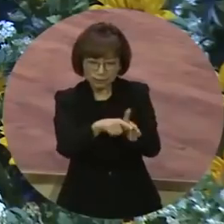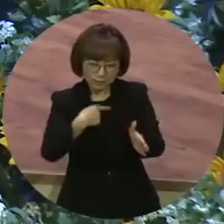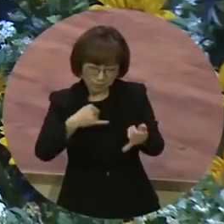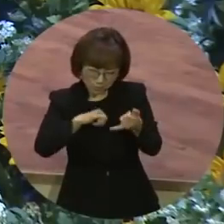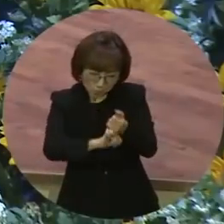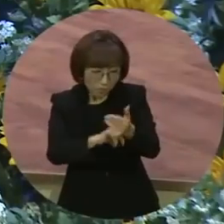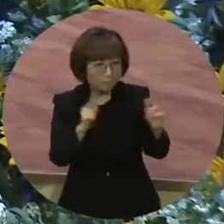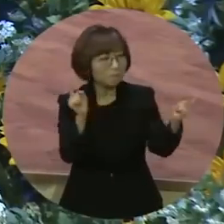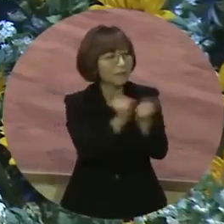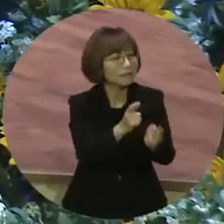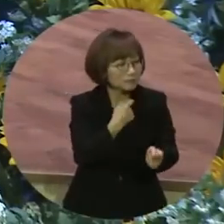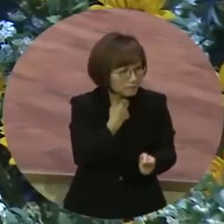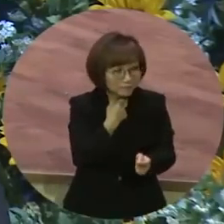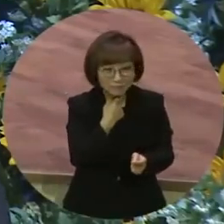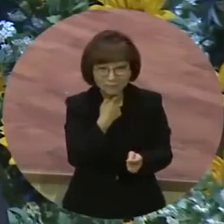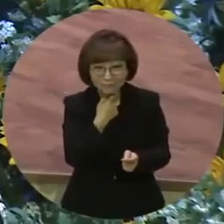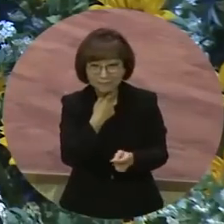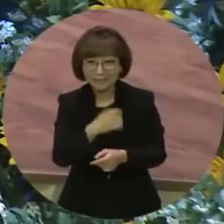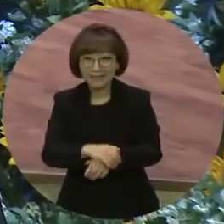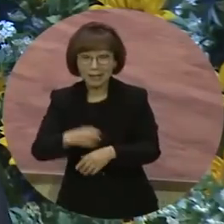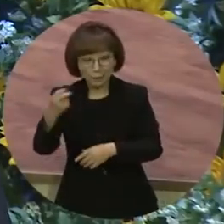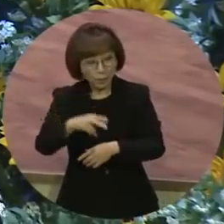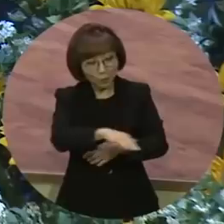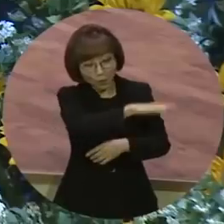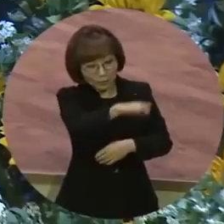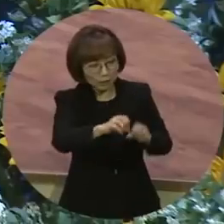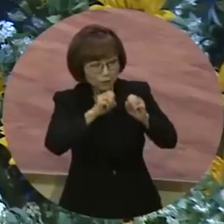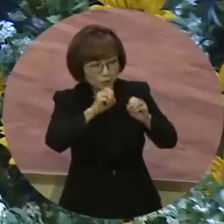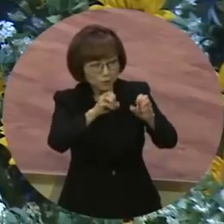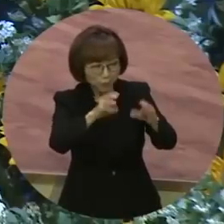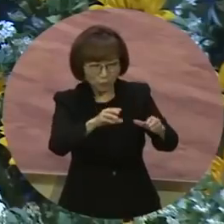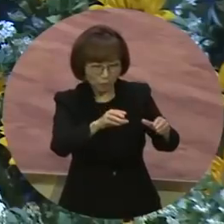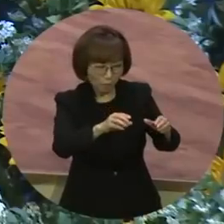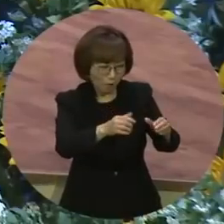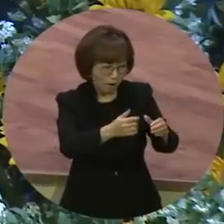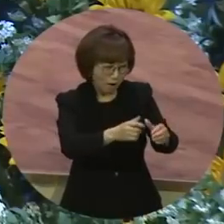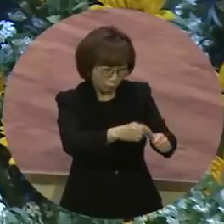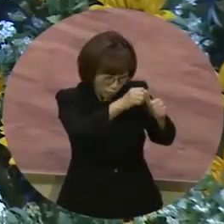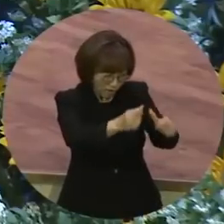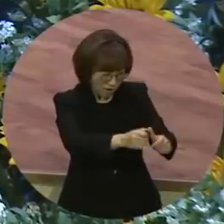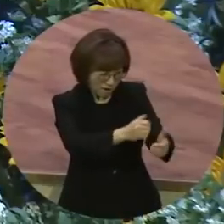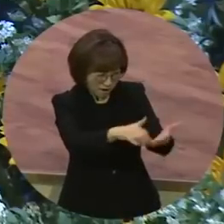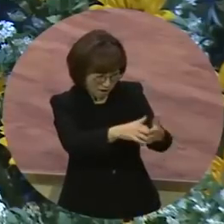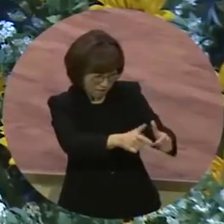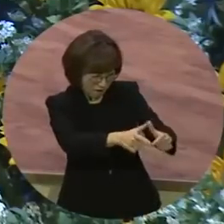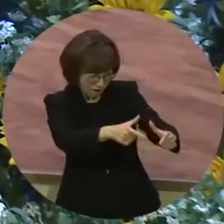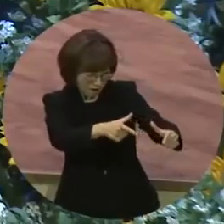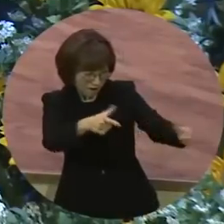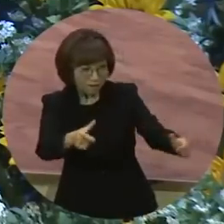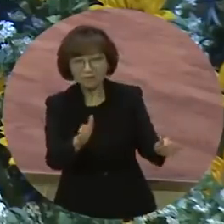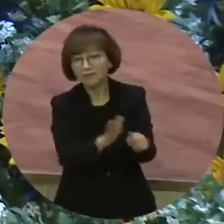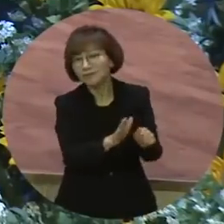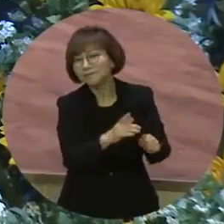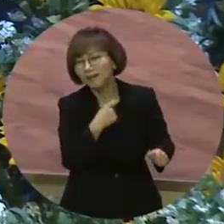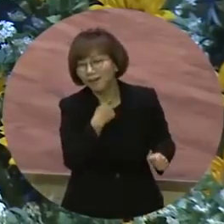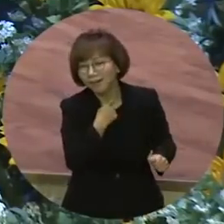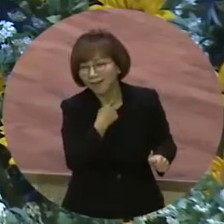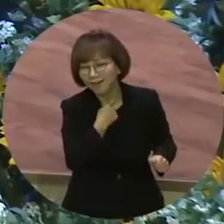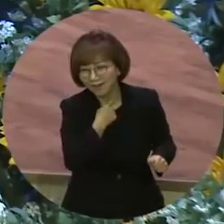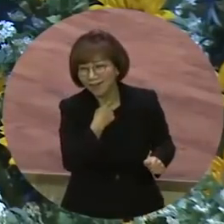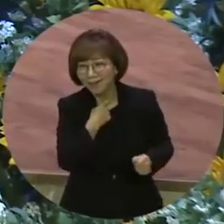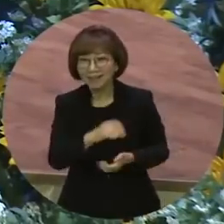그리고 13절에는 그들로 열매를 맺게 하기 위함이다. 자, 나를 통해서 이제는 구원받을 정도가